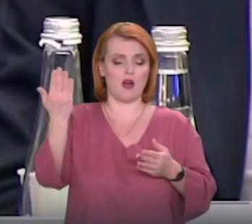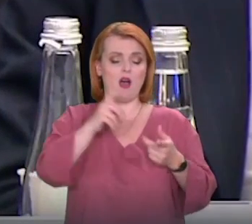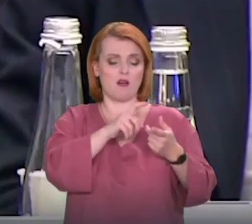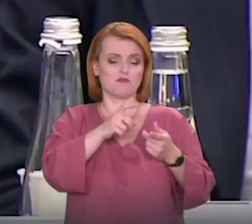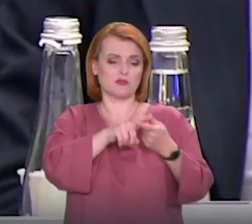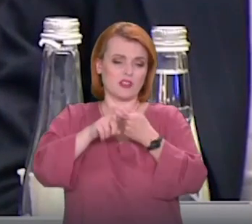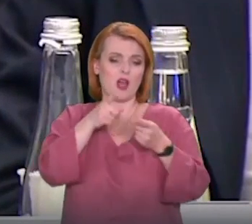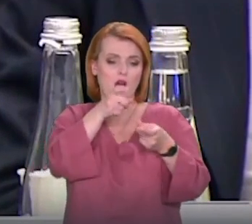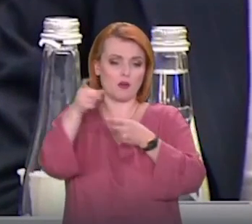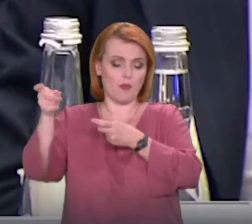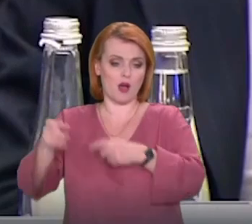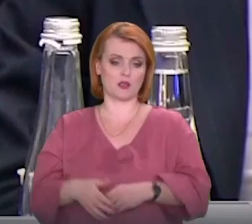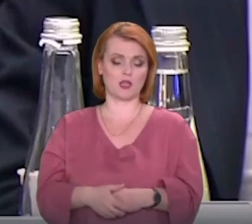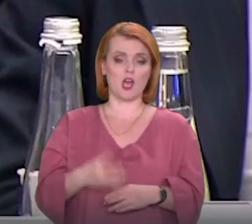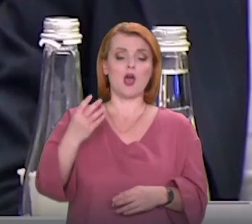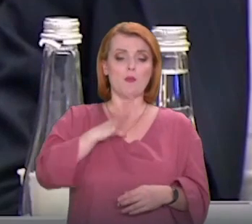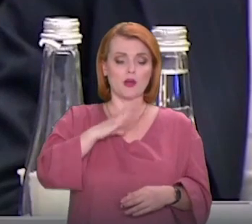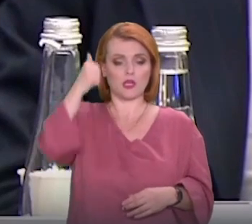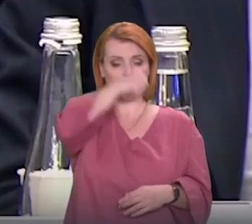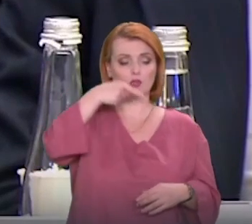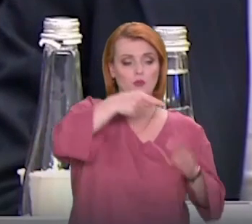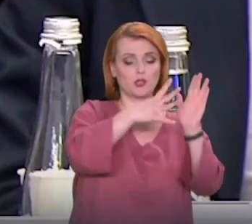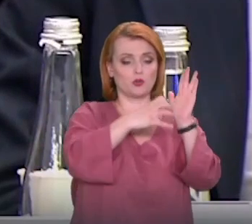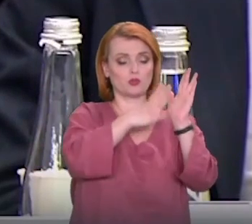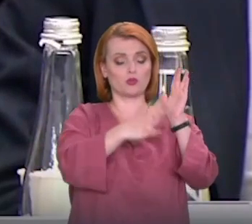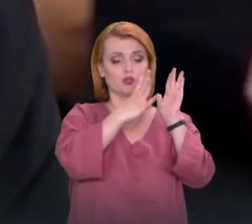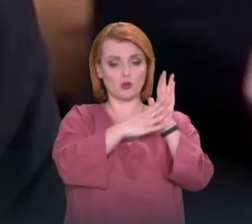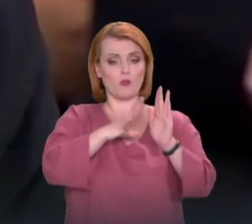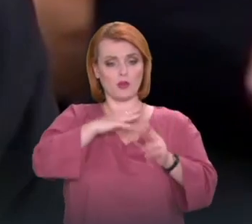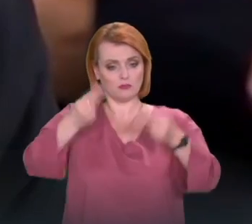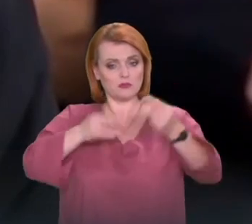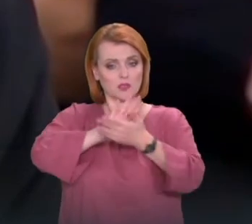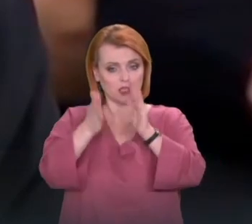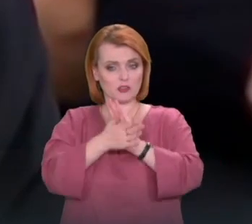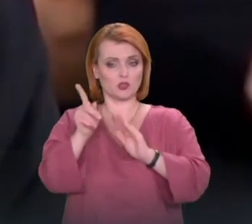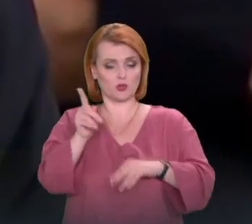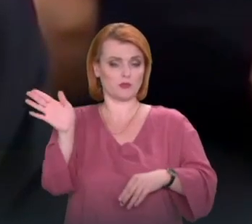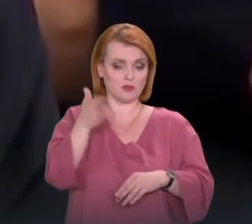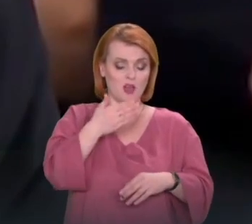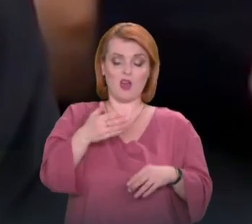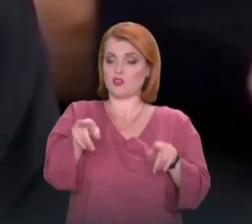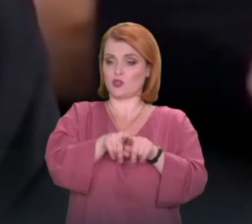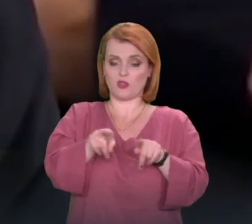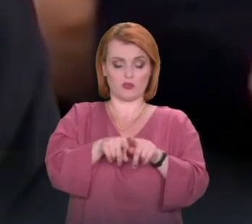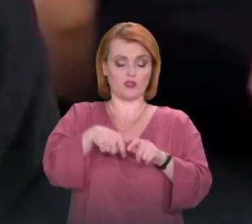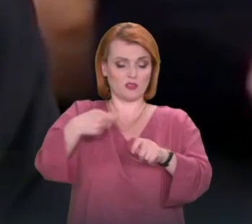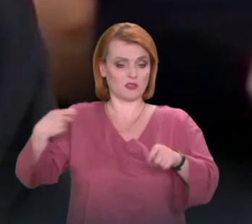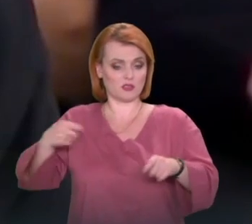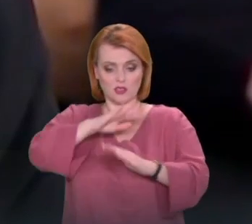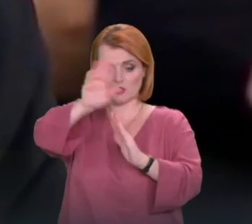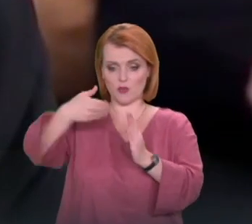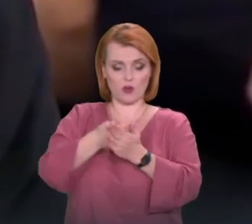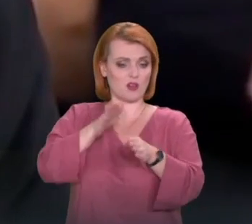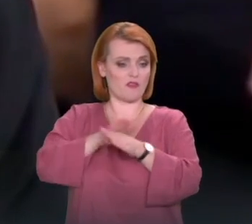din 1999 la summitul de la Istanbul, este imperativă. Republica Moldova este și va rămâne partea lumii libere.